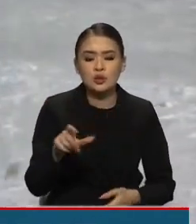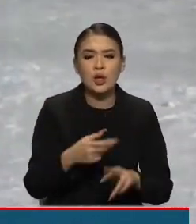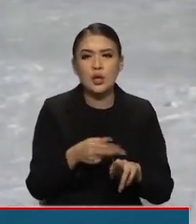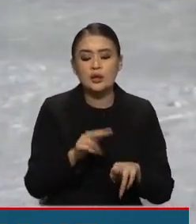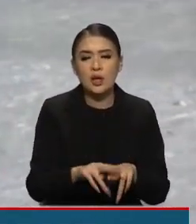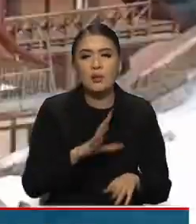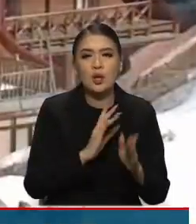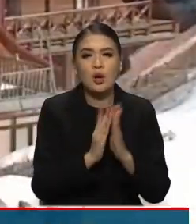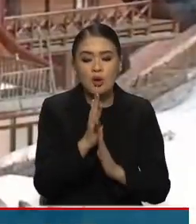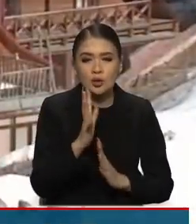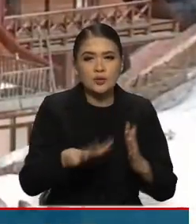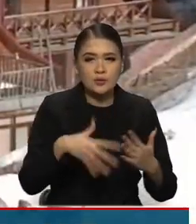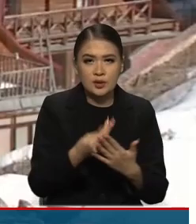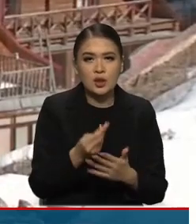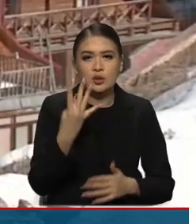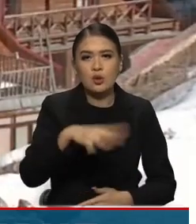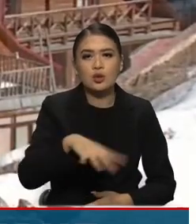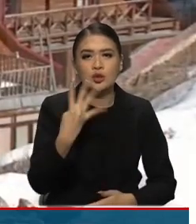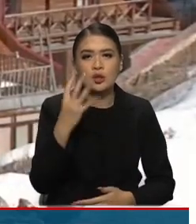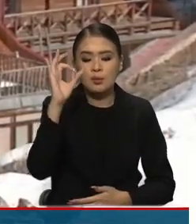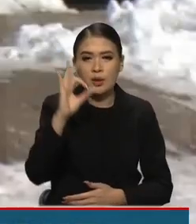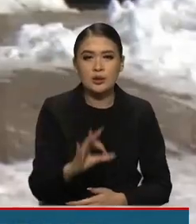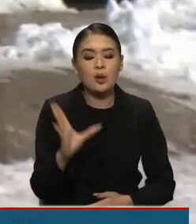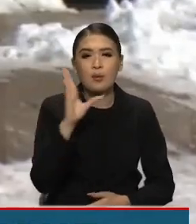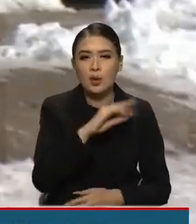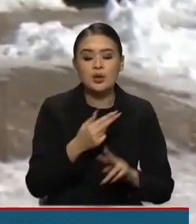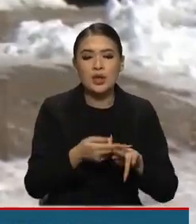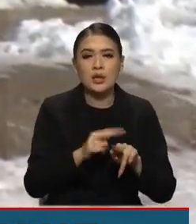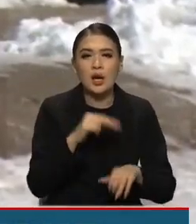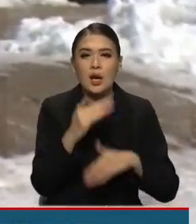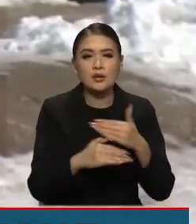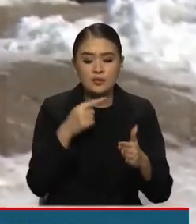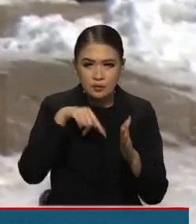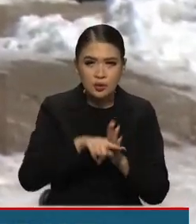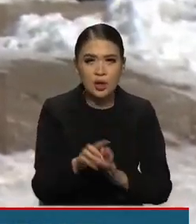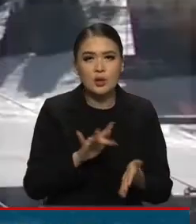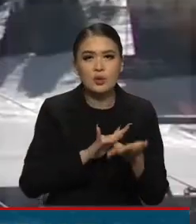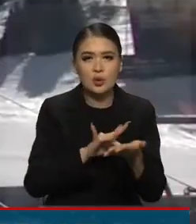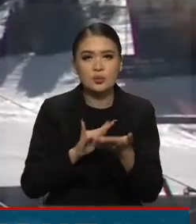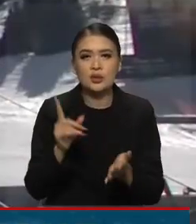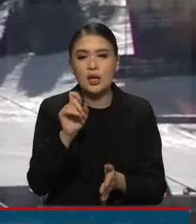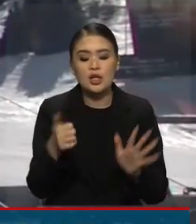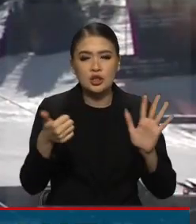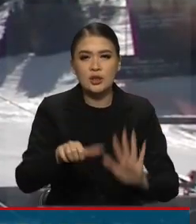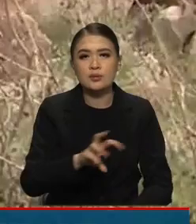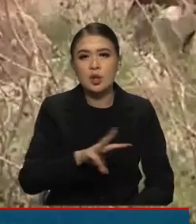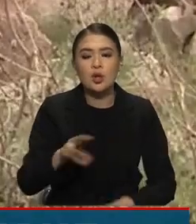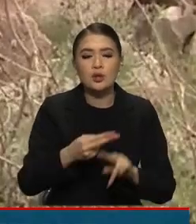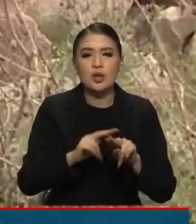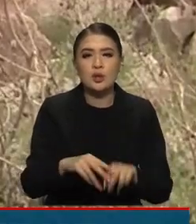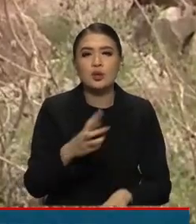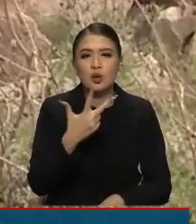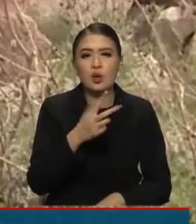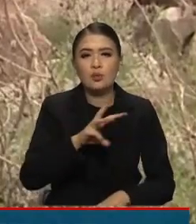этого показателя составил 44%. Вместе с этим идет развитие внутреннего туризма. За 6 месяцев больше 3 миллионов